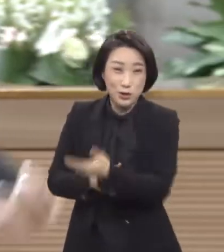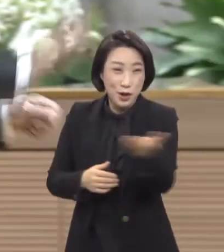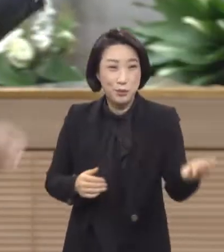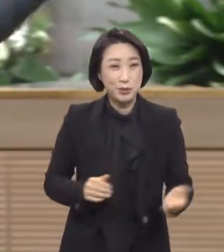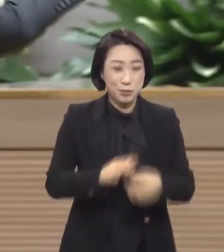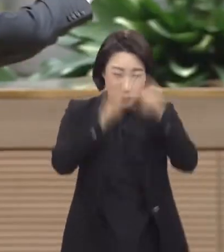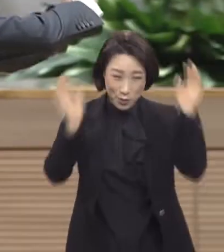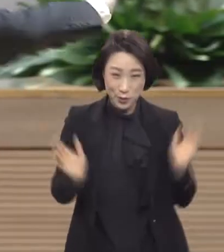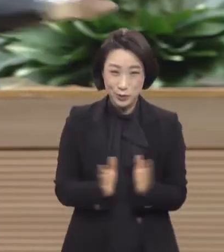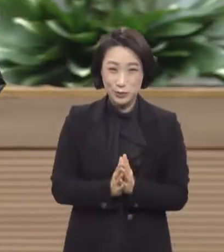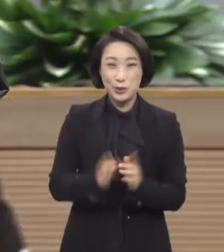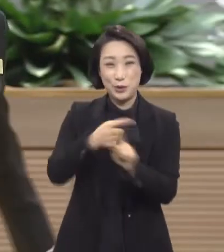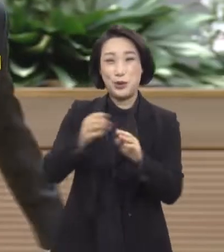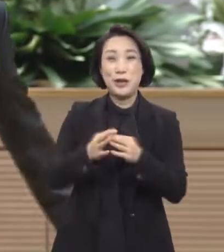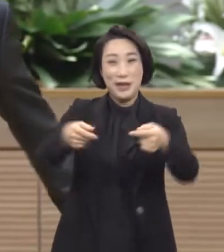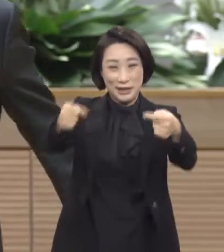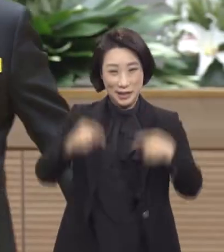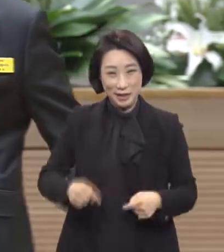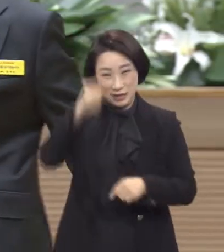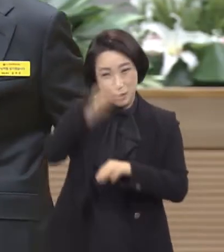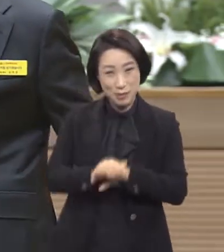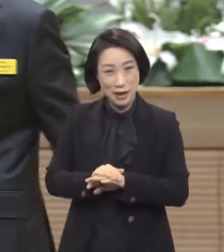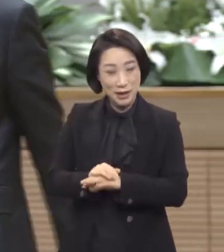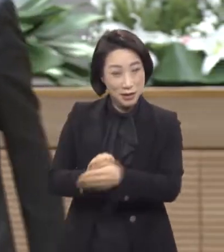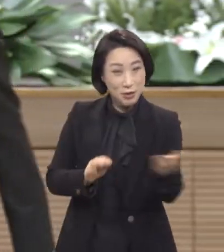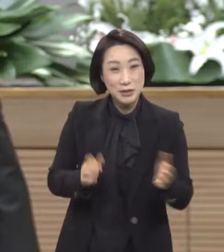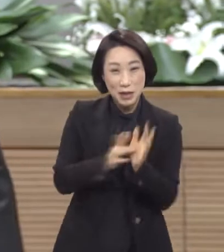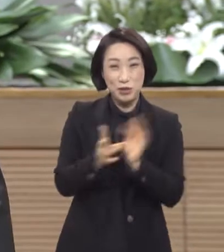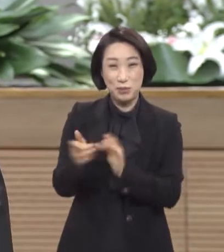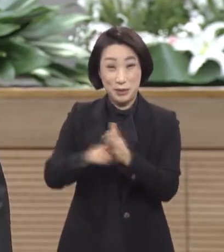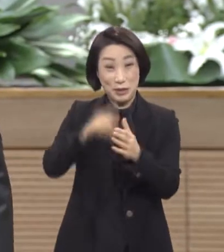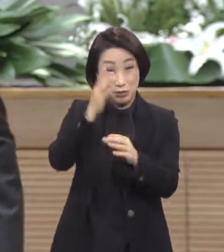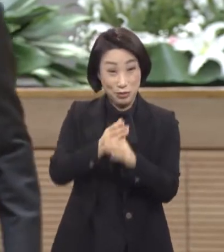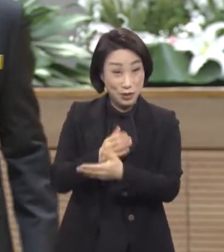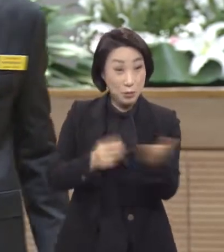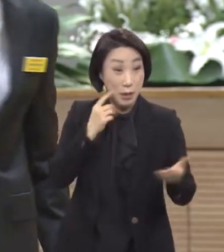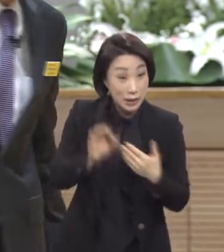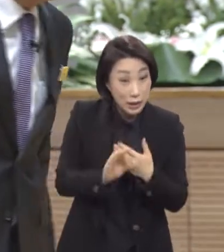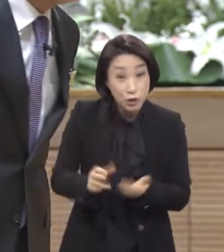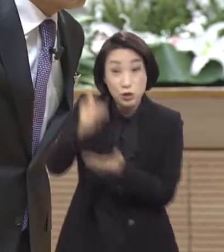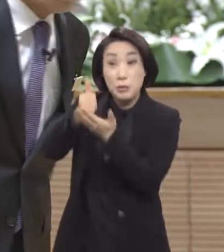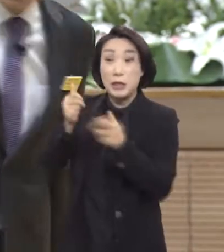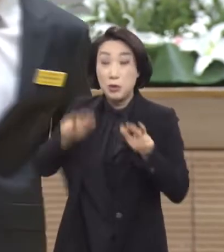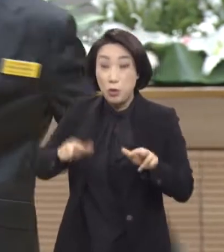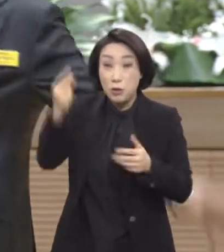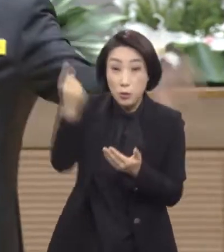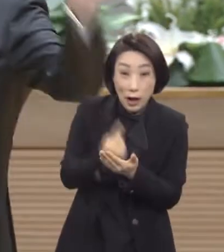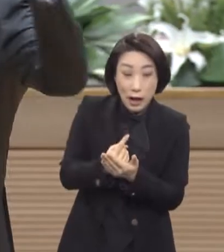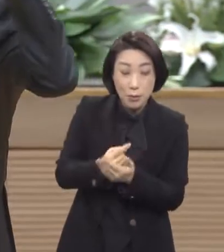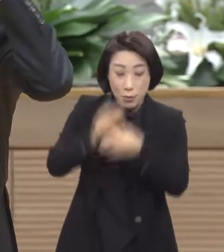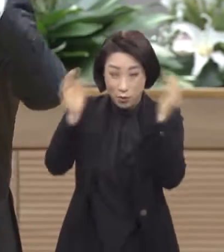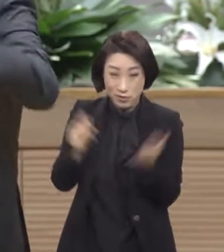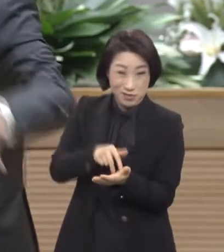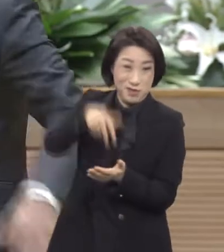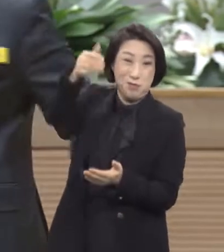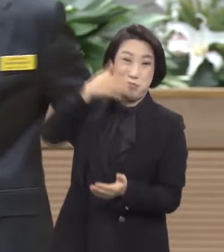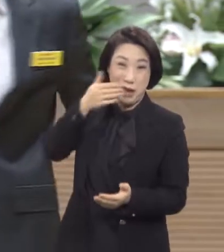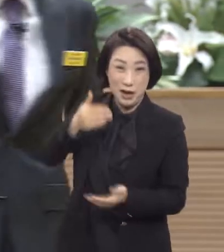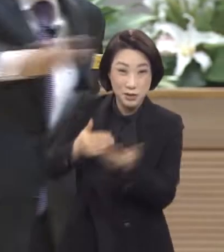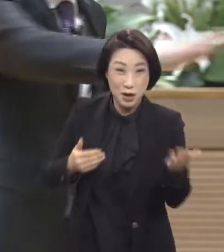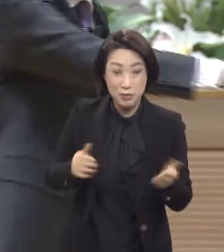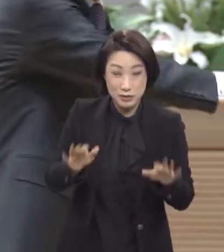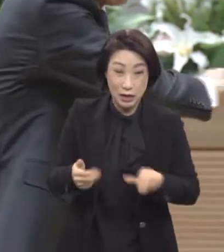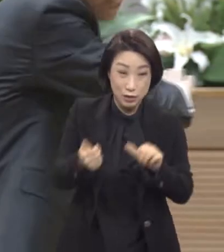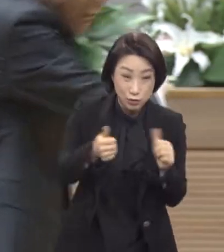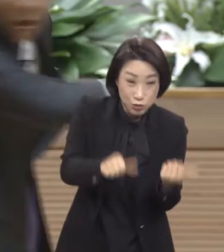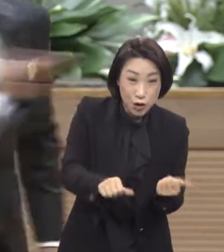우리는 다 교회 왔은 예수 믿는 사람들입니다. 여러분이 만약에 주님이 지금 오셔도 다 들림받을 것이요 우리가